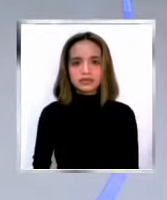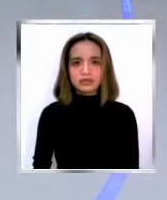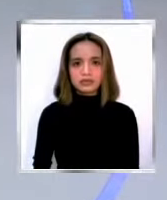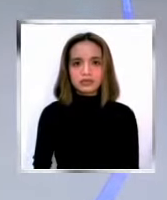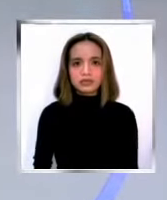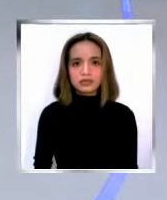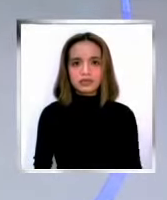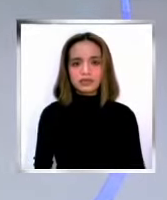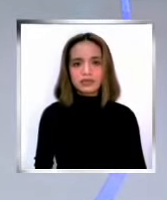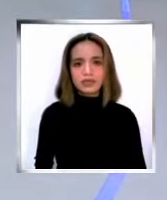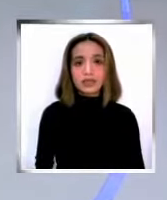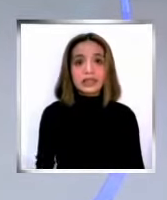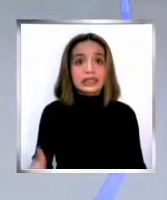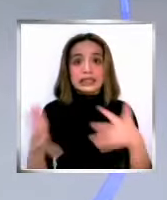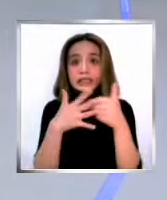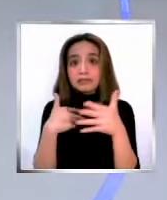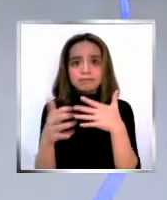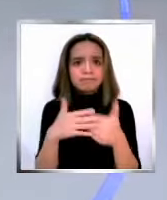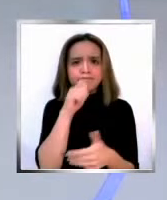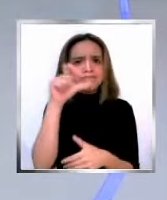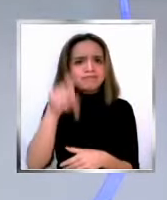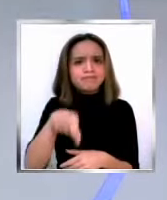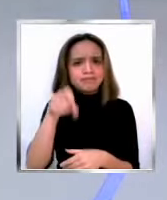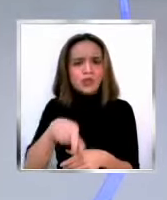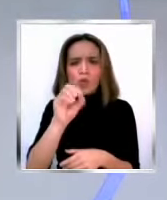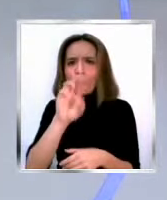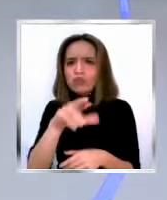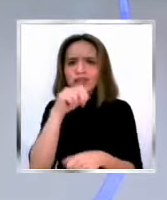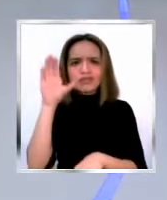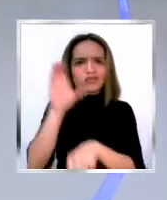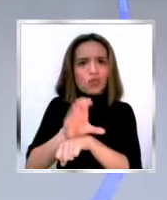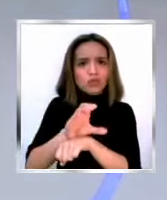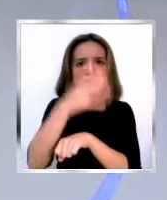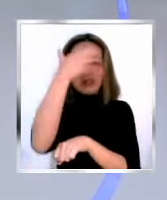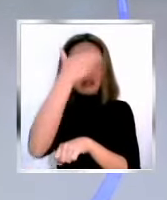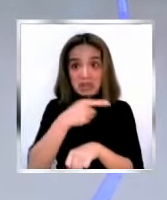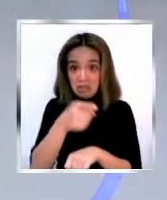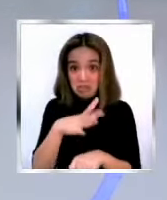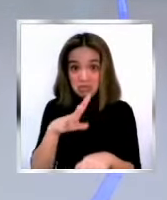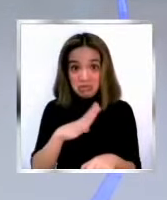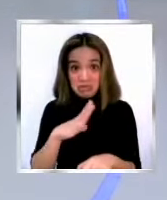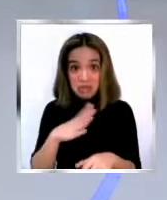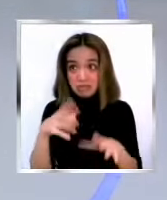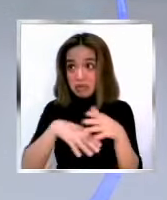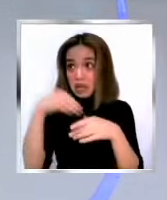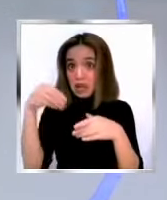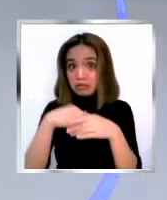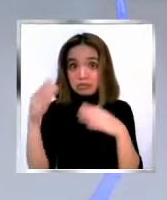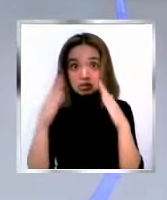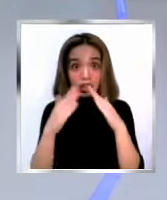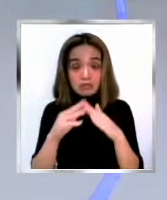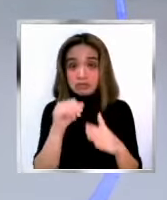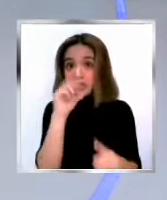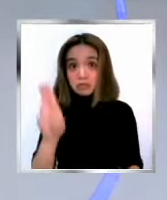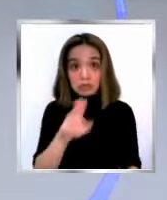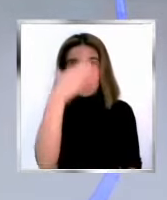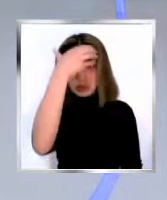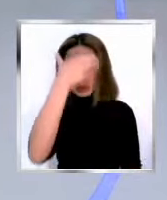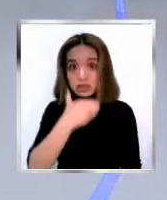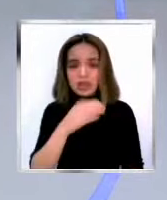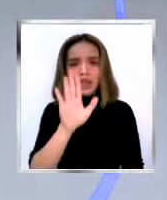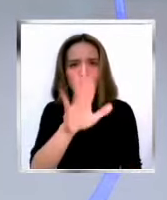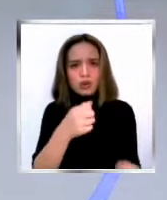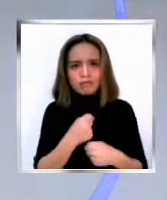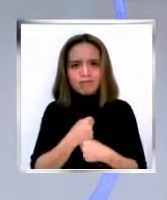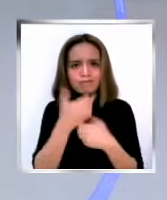Kahit hindi na mandatory o sapilitan, kampante na ba kayong lumabas ng bahay nang hindi naka-face shield? Ang boses mo, pakinggan po